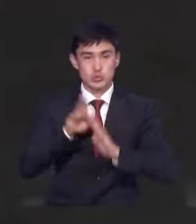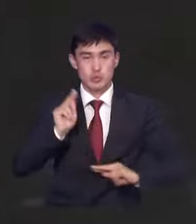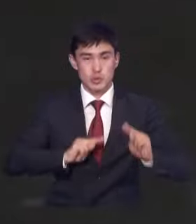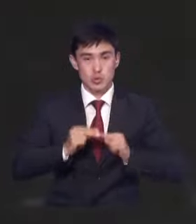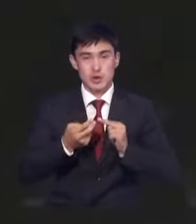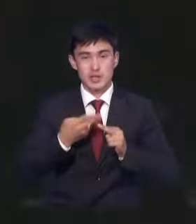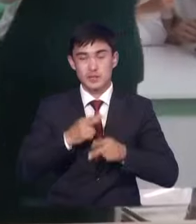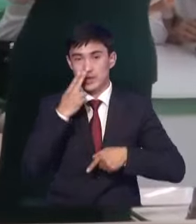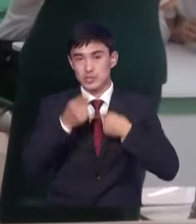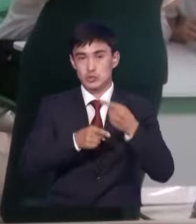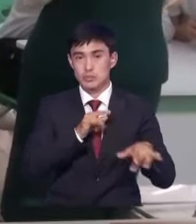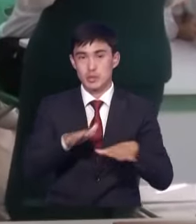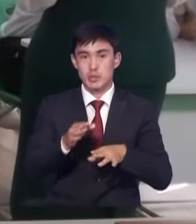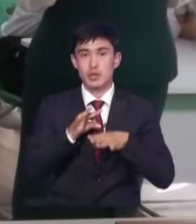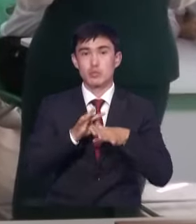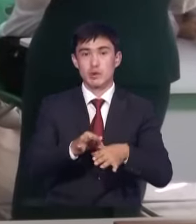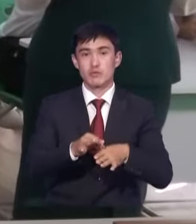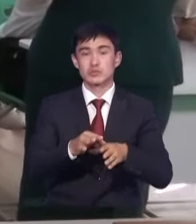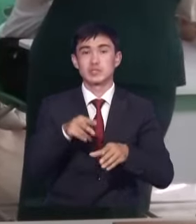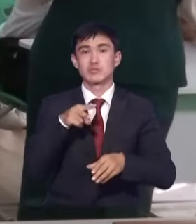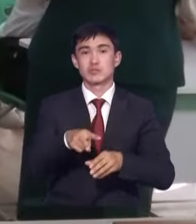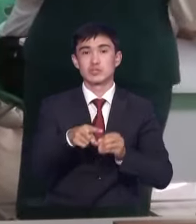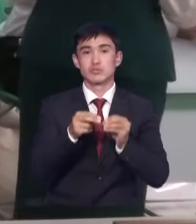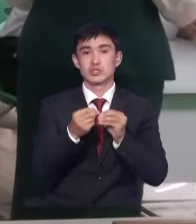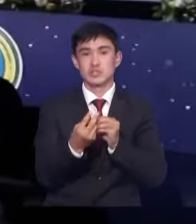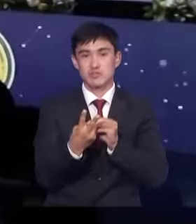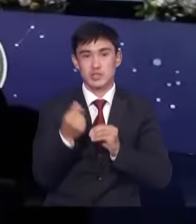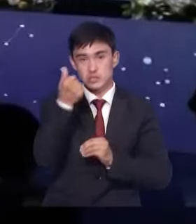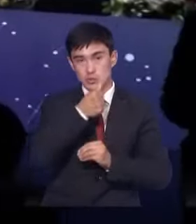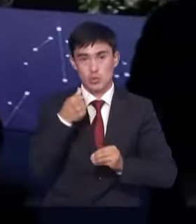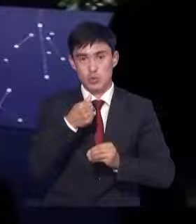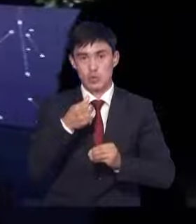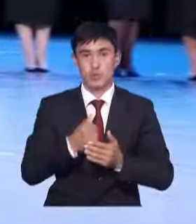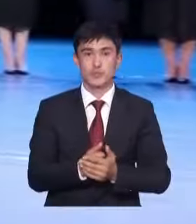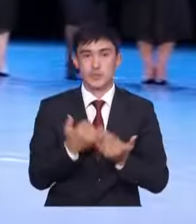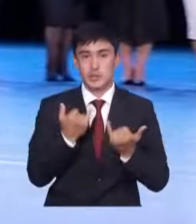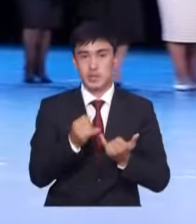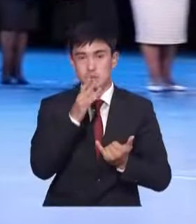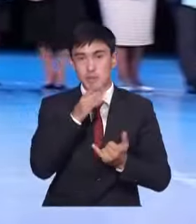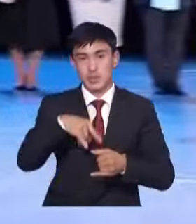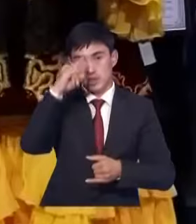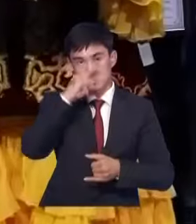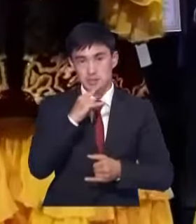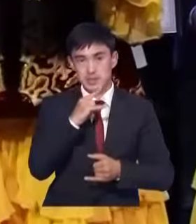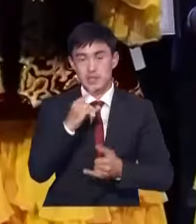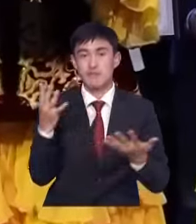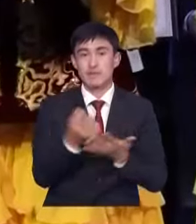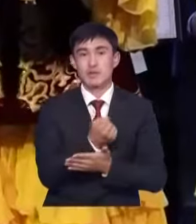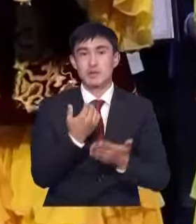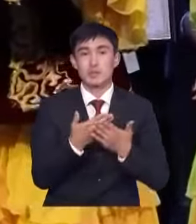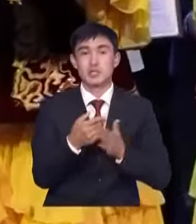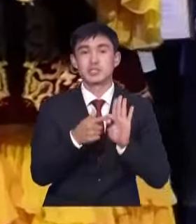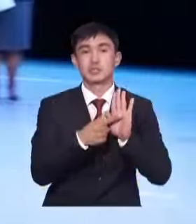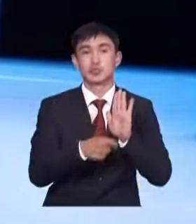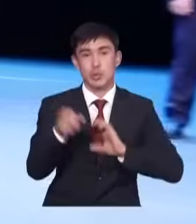педагог» является традиционным мероприятием, которое проводится с 2012 года. На данный момент в Казахстане выявлено